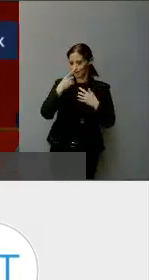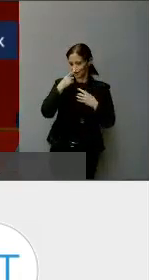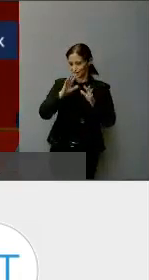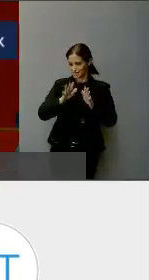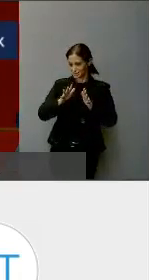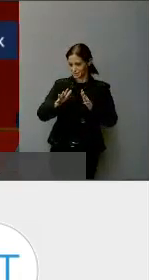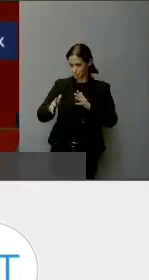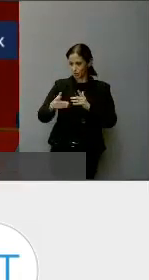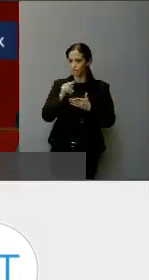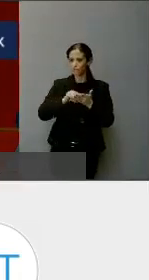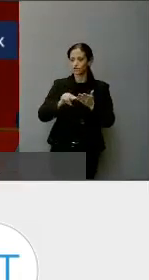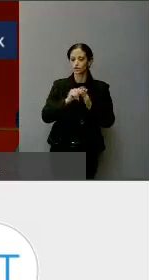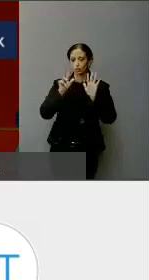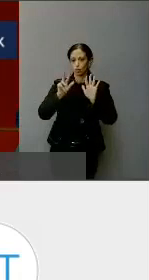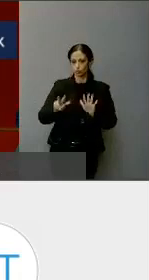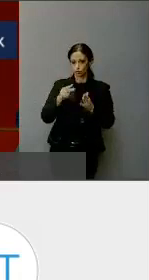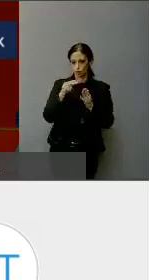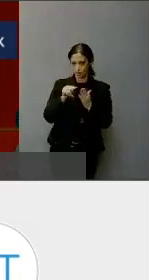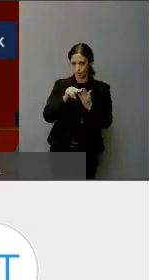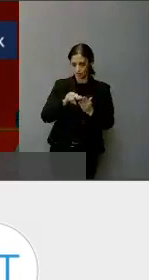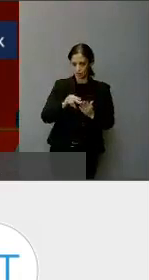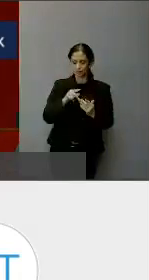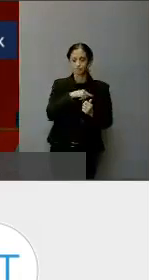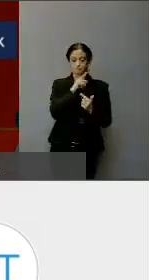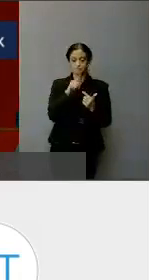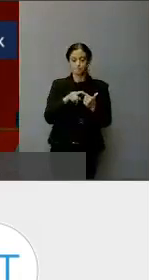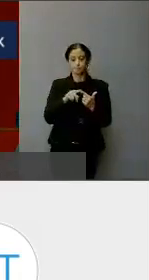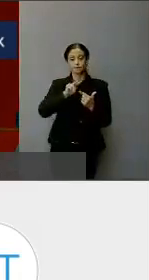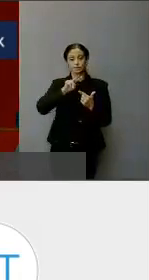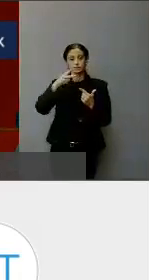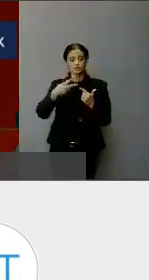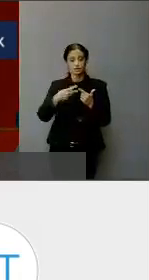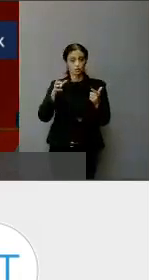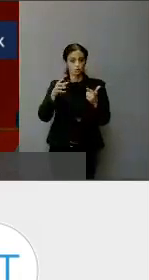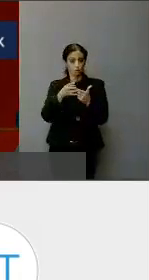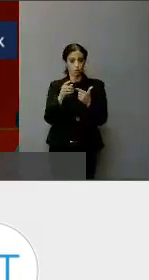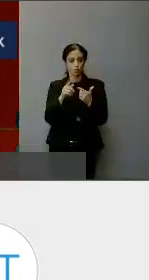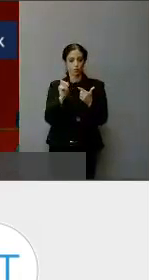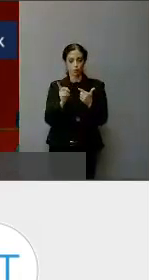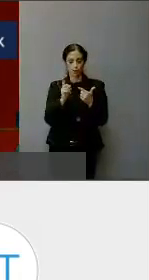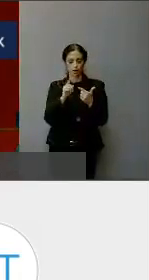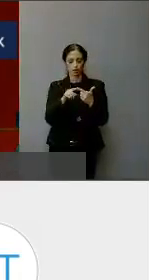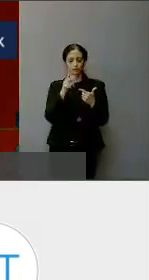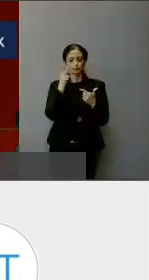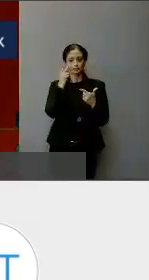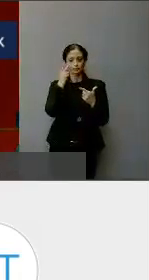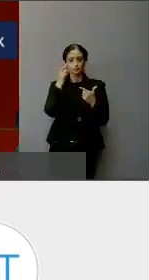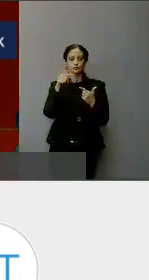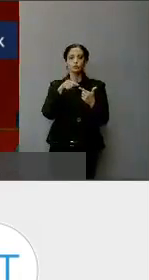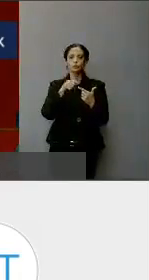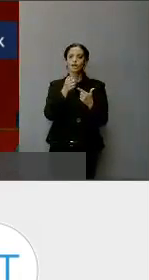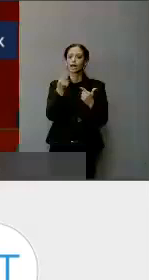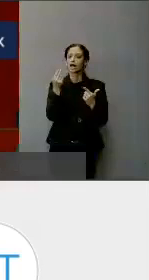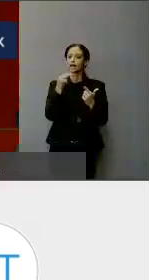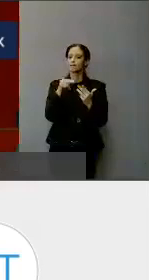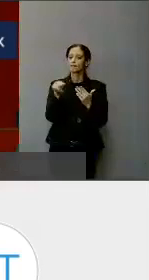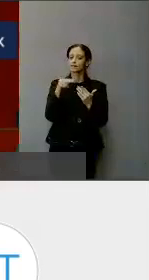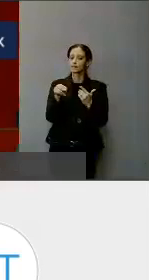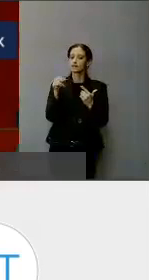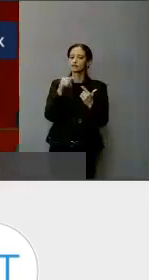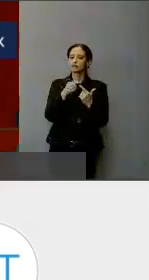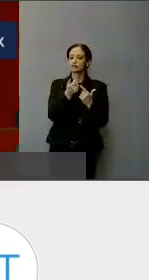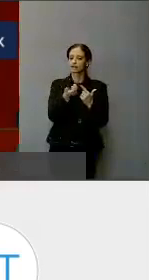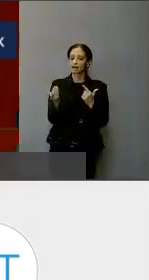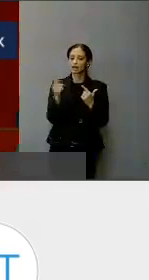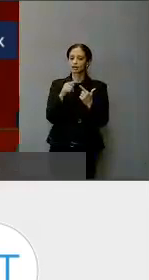andiamo a votarne 8 poi il secondo blocco riguarda gli emendamenti relativi